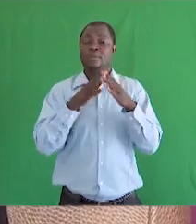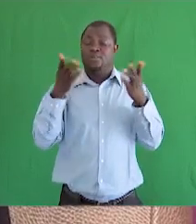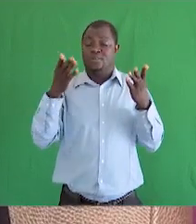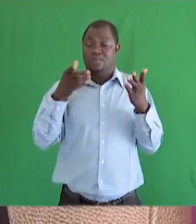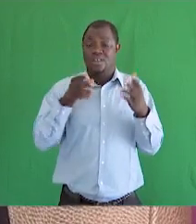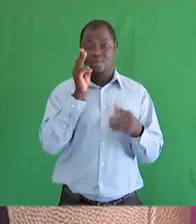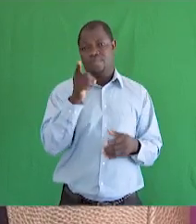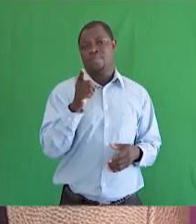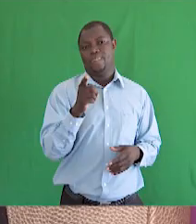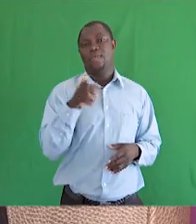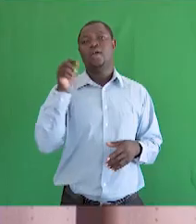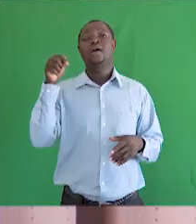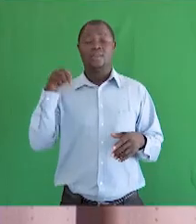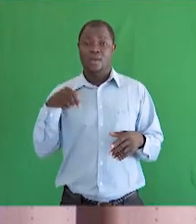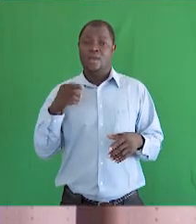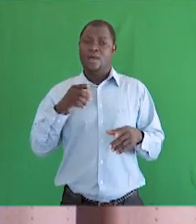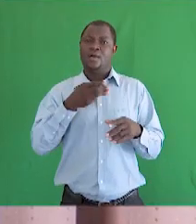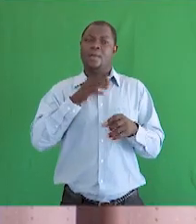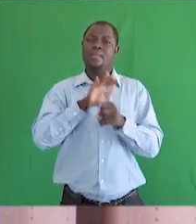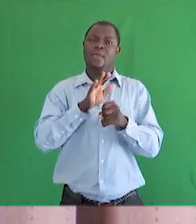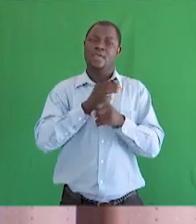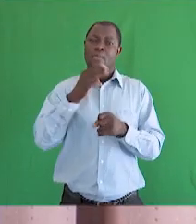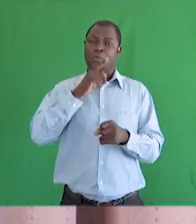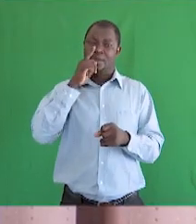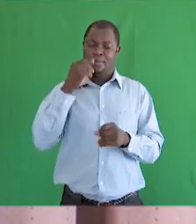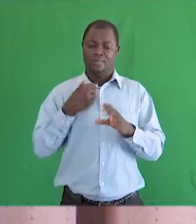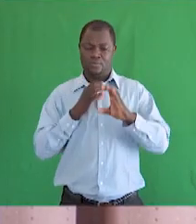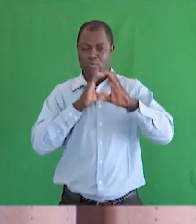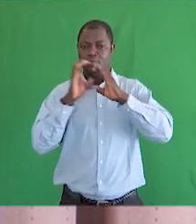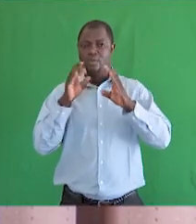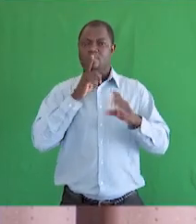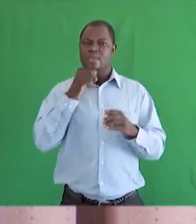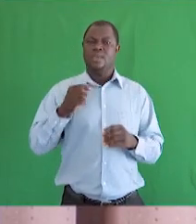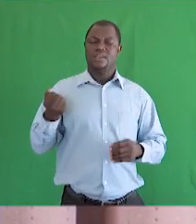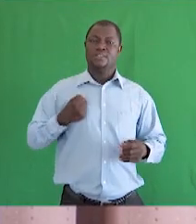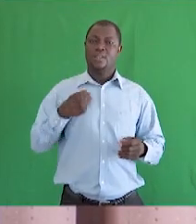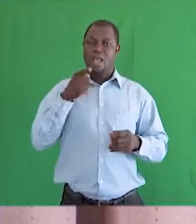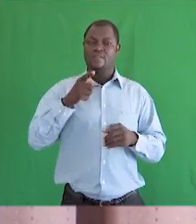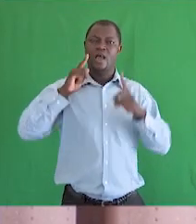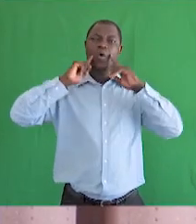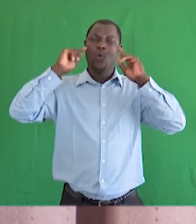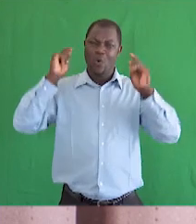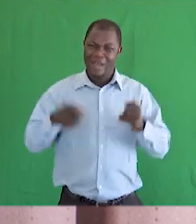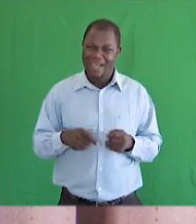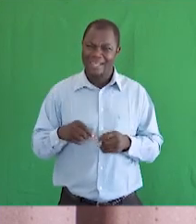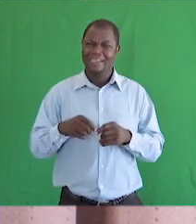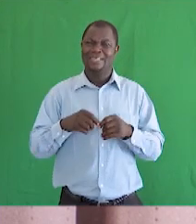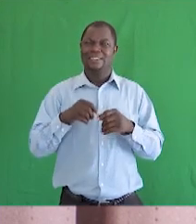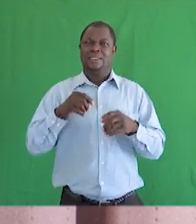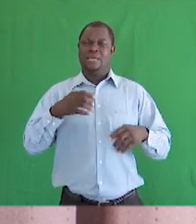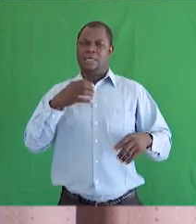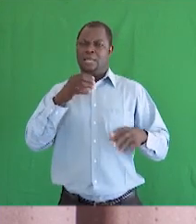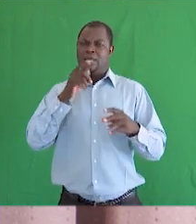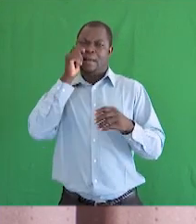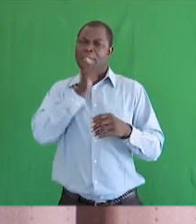zvakare ndisandaenda kune vasikana vangu nokuti vanhu vakawanda pataikurukura navo vaiti vasikana sei variwo vakafumuka nekuti